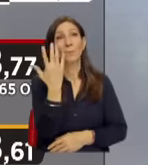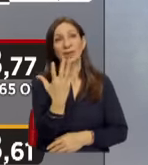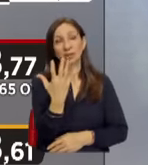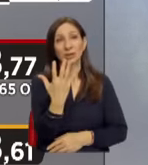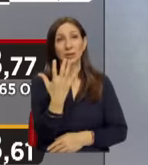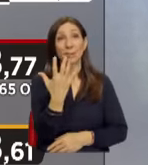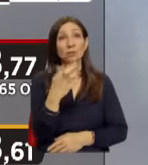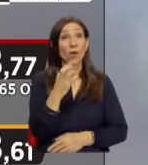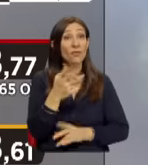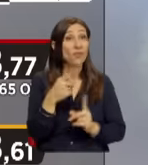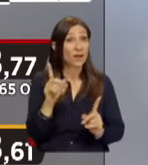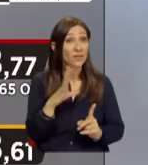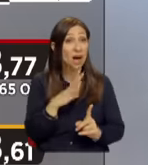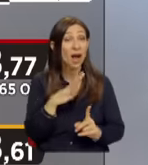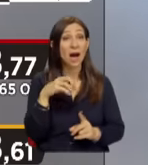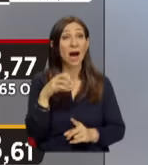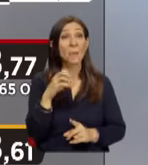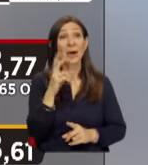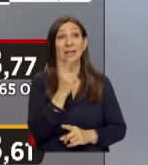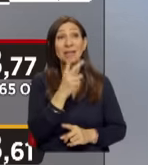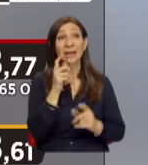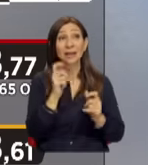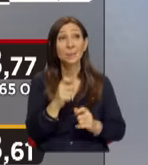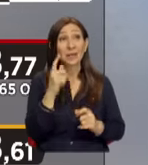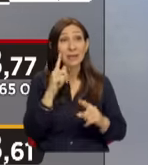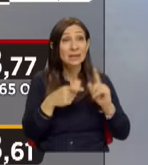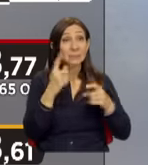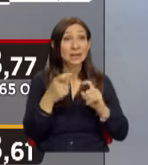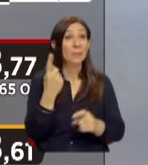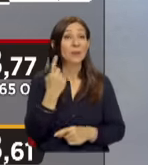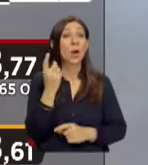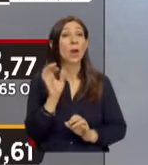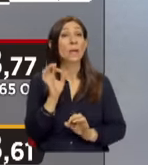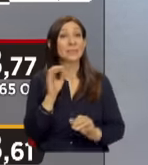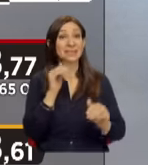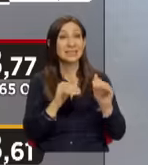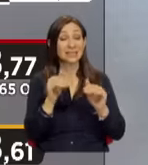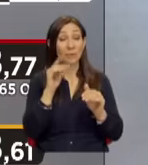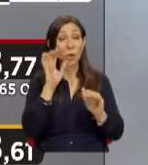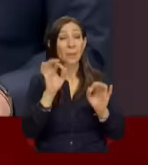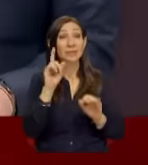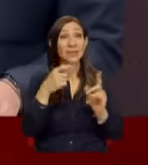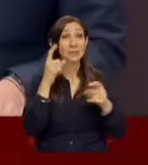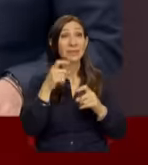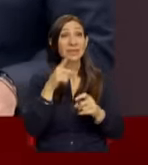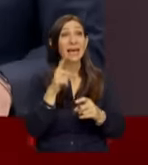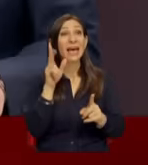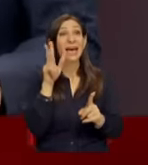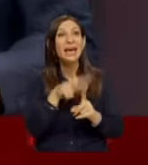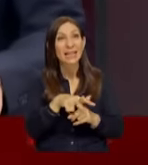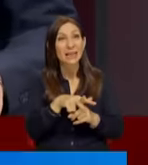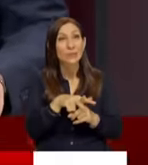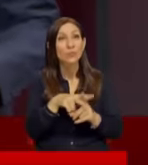%84,5'ti. 5 puan fark var. AK Partililerin yaptığı tespitlerden biri de önemli seçimde tespitlerden biri de